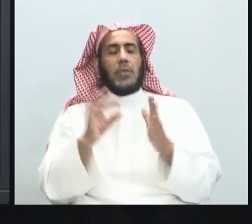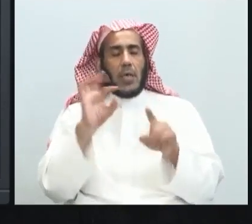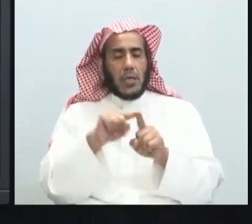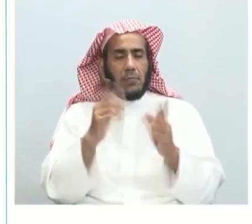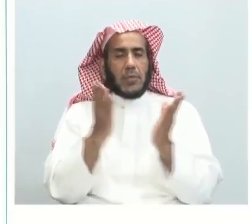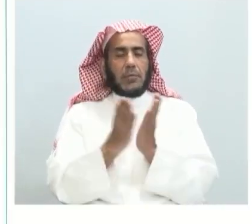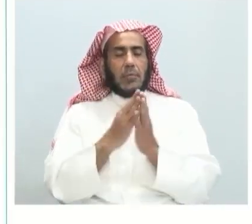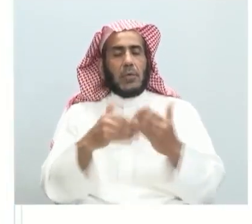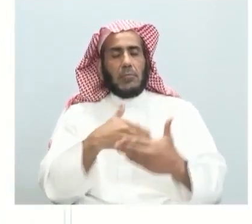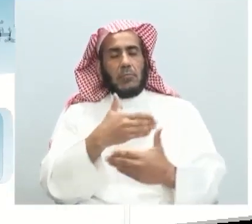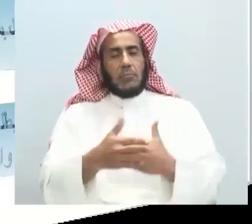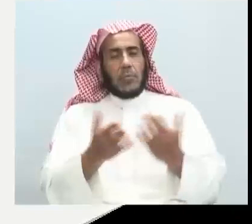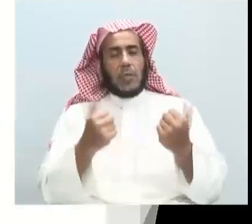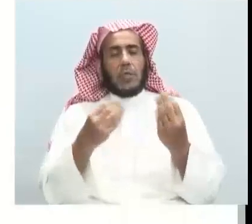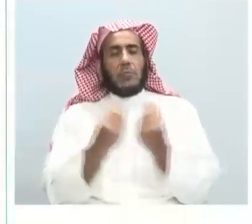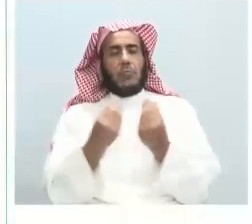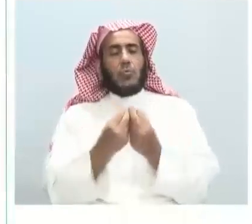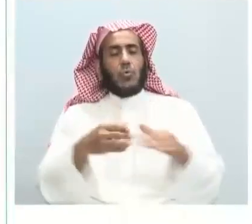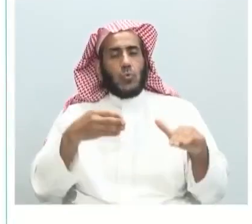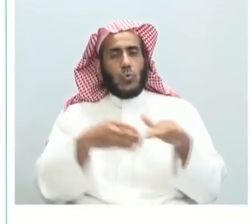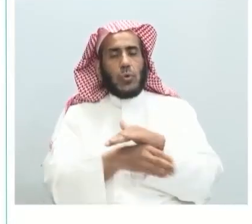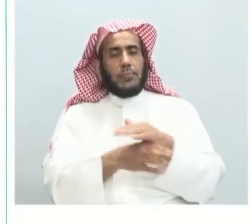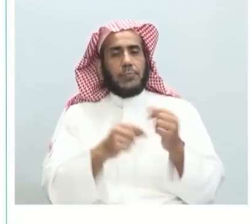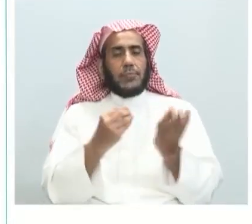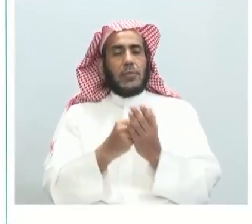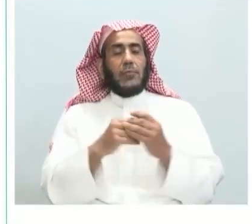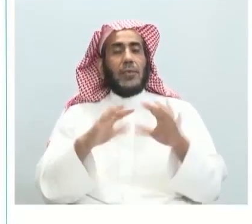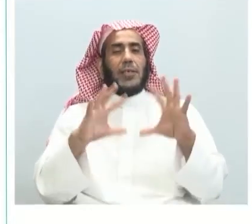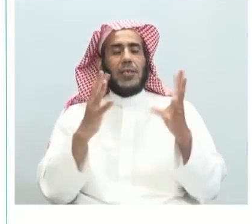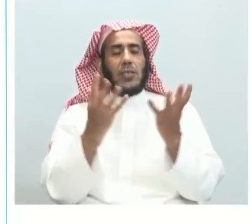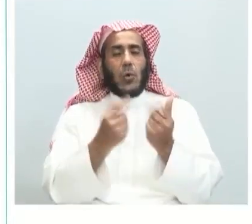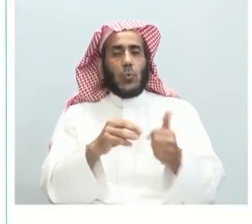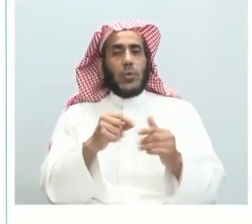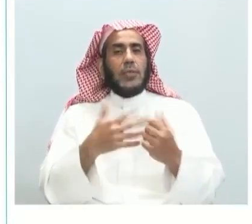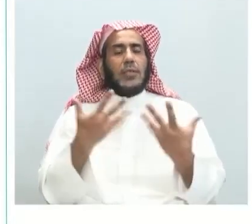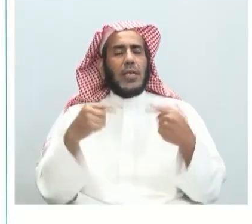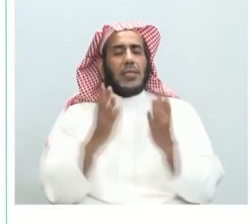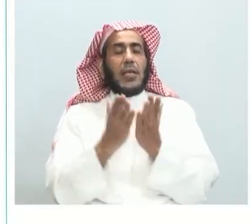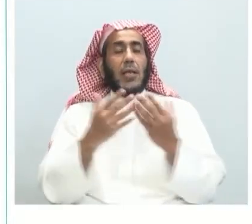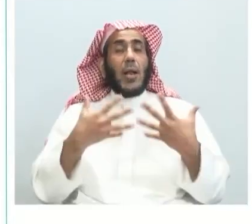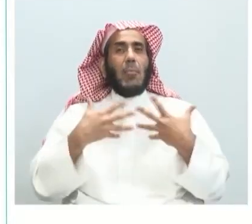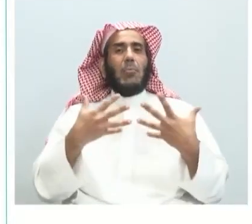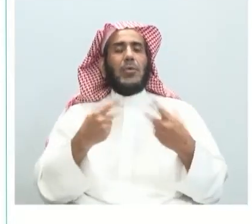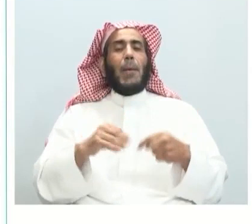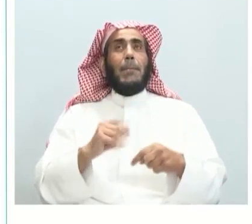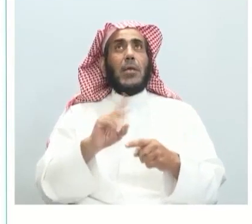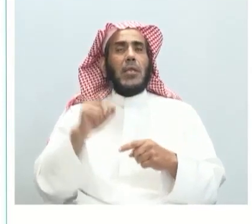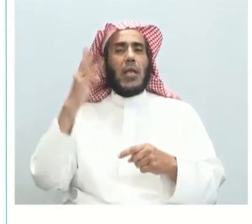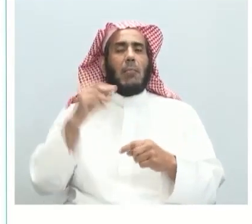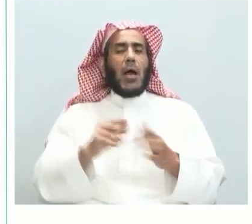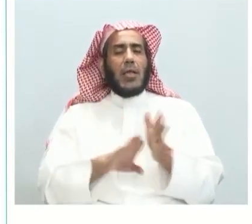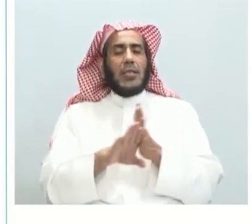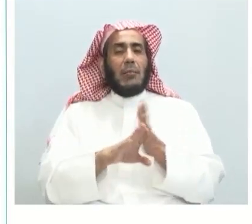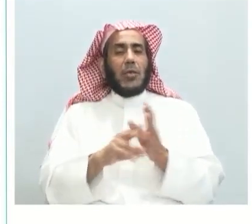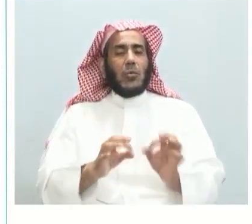درسنا بعد هذا ناتي واياكم للدخول في جو درسنا الممتع باذن الله تعالى مع هذا التمهيد